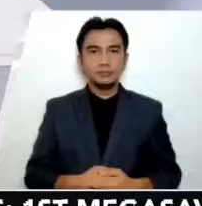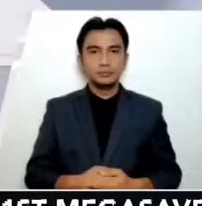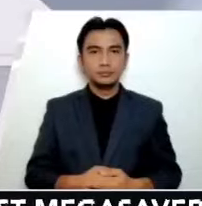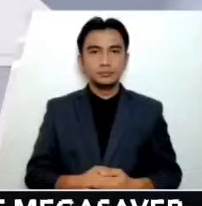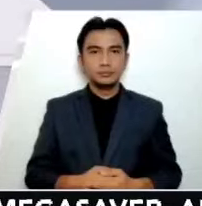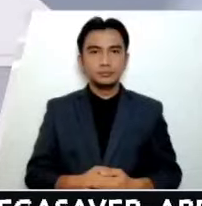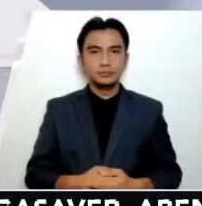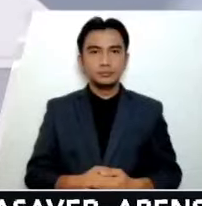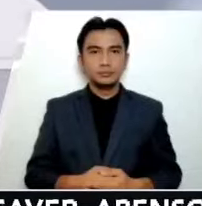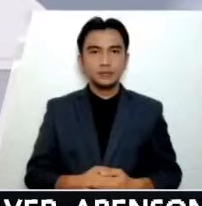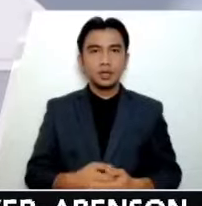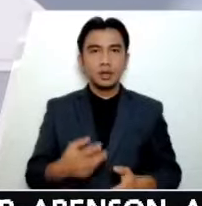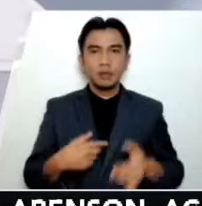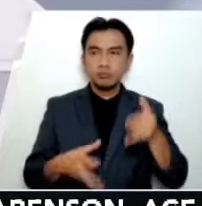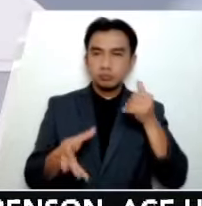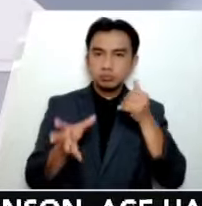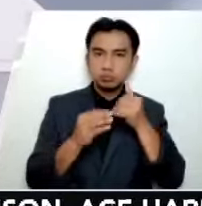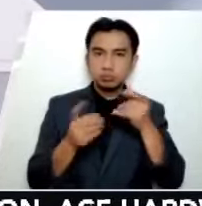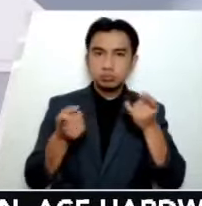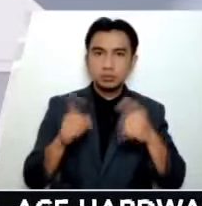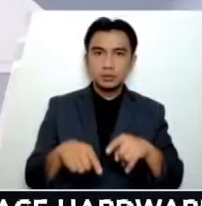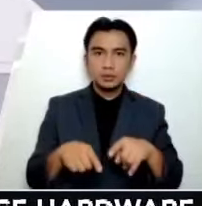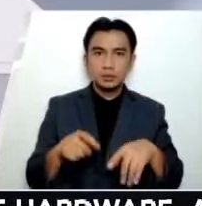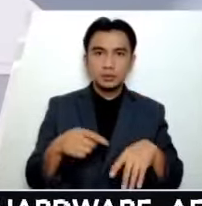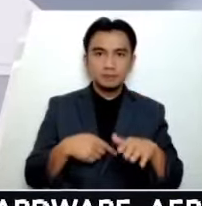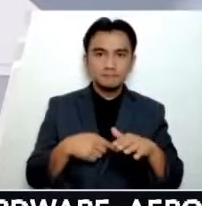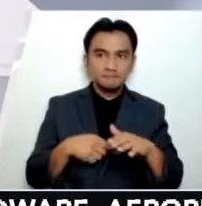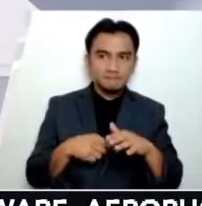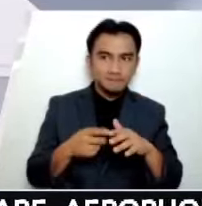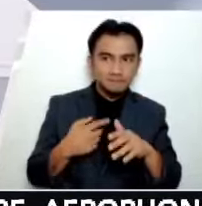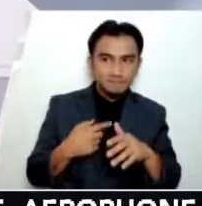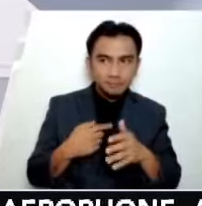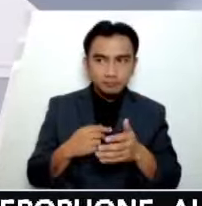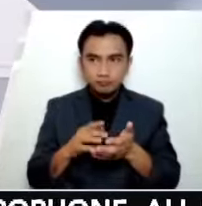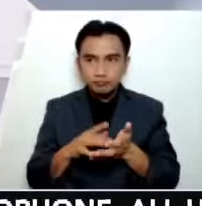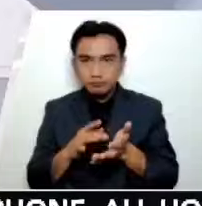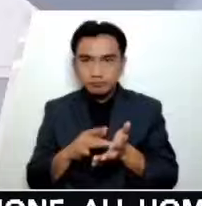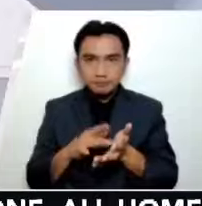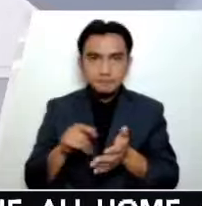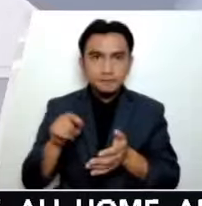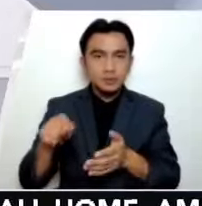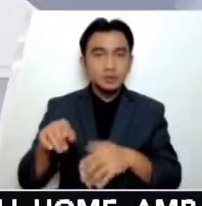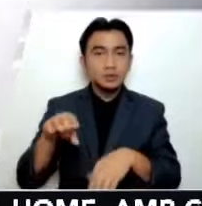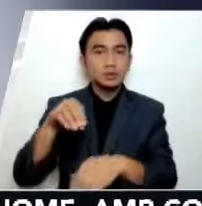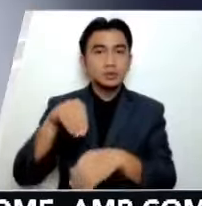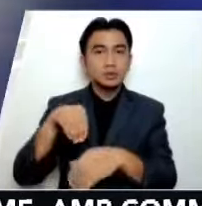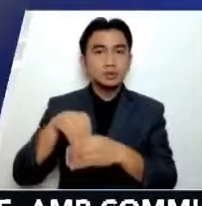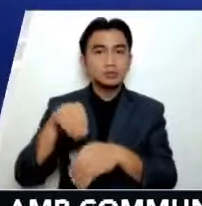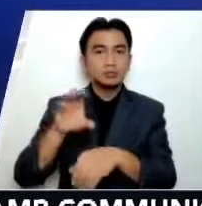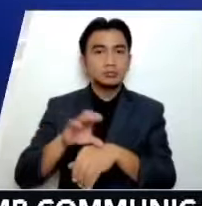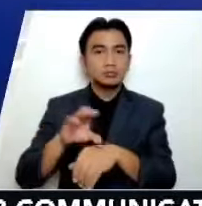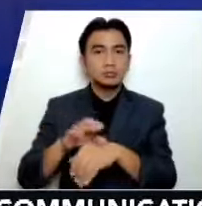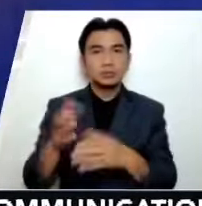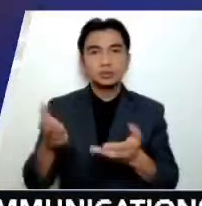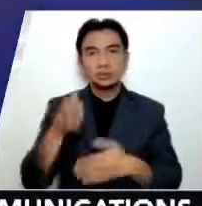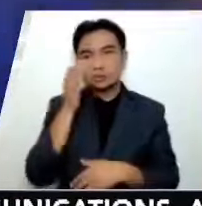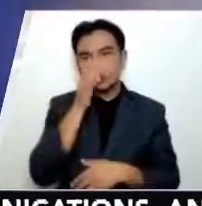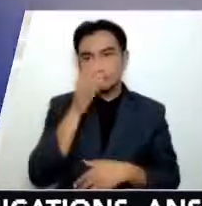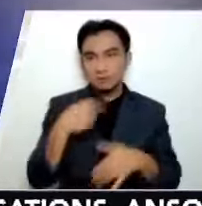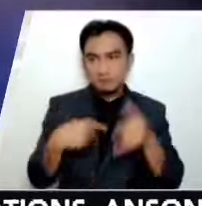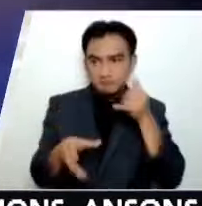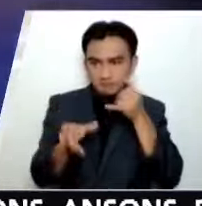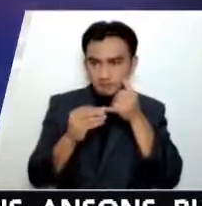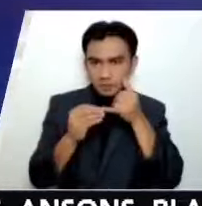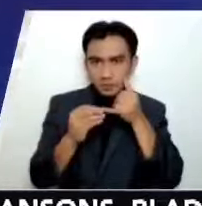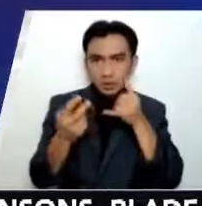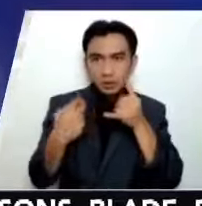Holy Cam ang pananalisin ng isang grupo sa loob mismo ng isang simbahan sa Cebu City. Sa CCTV video, makikitang